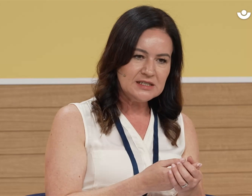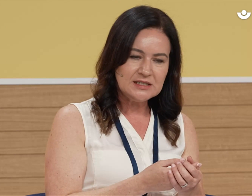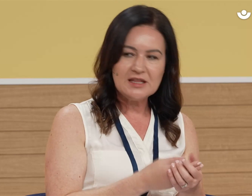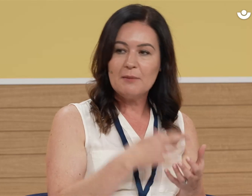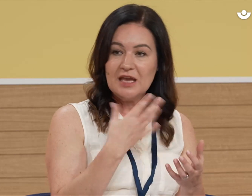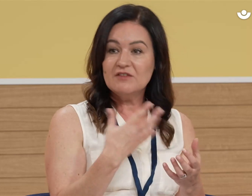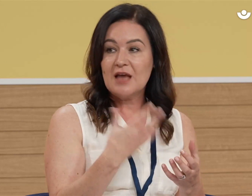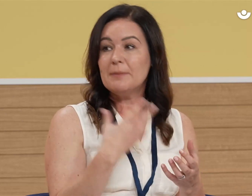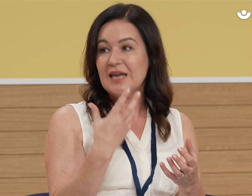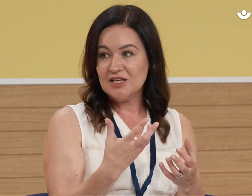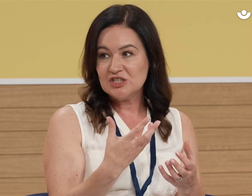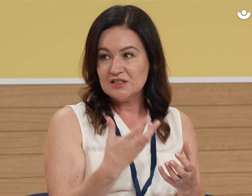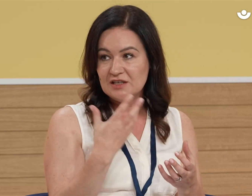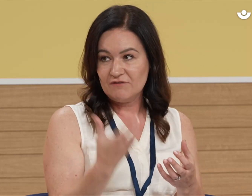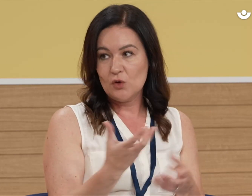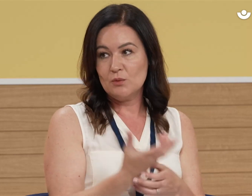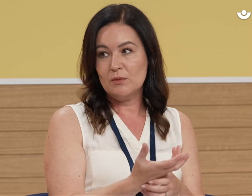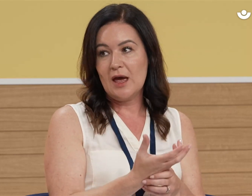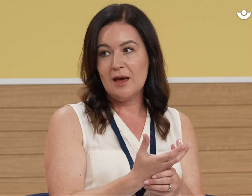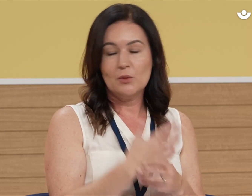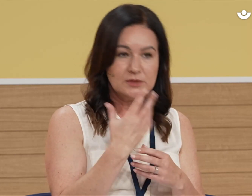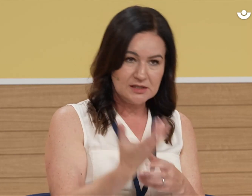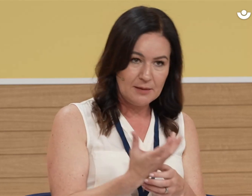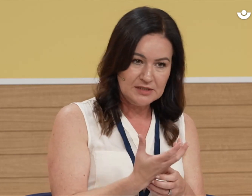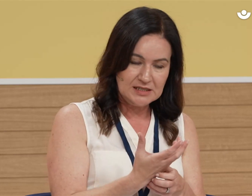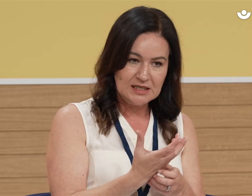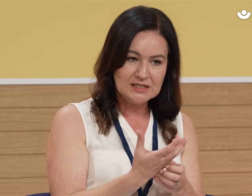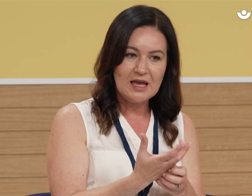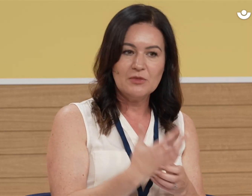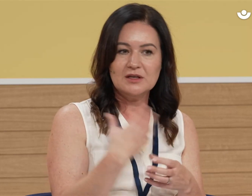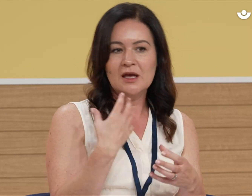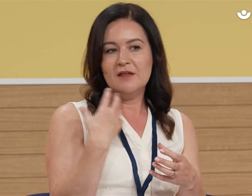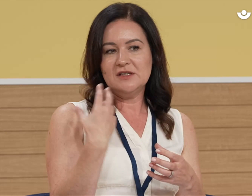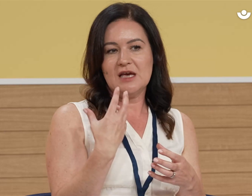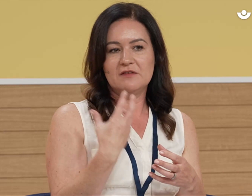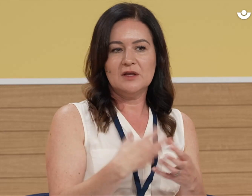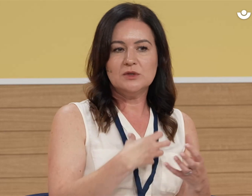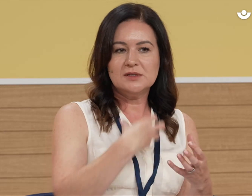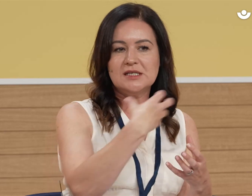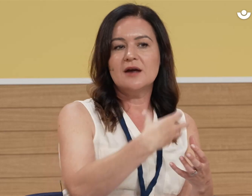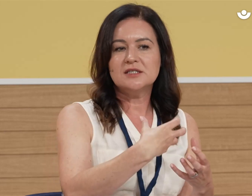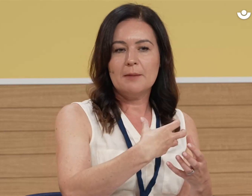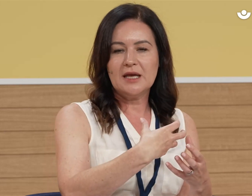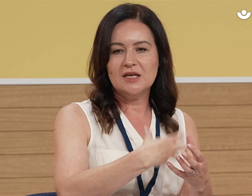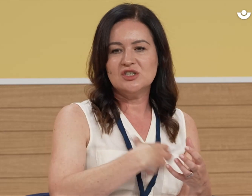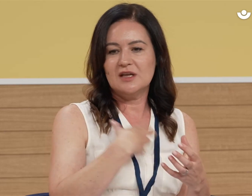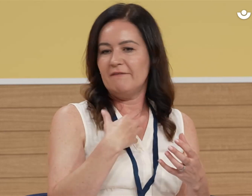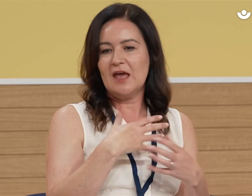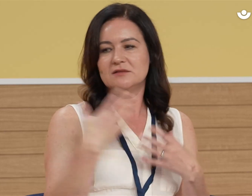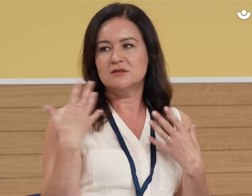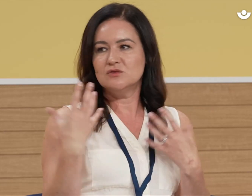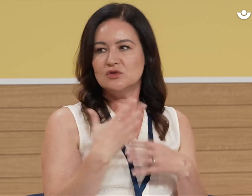vielleicht eine Weiterbildung anzugehen. Da gab es Prozesse, die vielleicht ein bisschen einschüchternd wirkten. Selbst